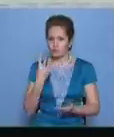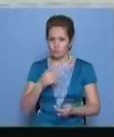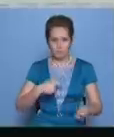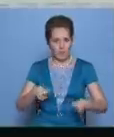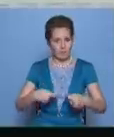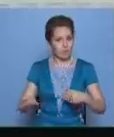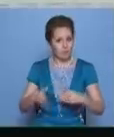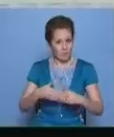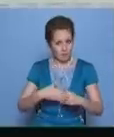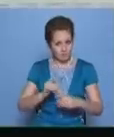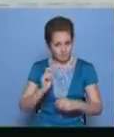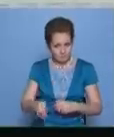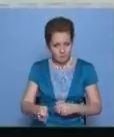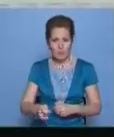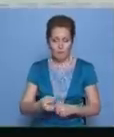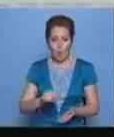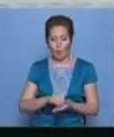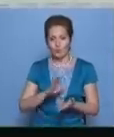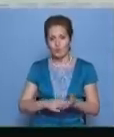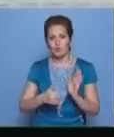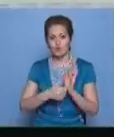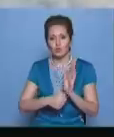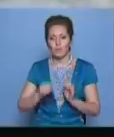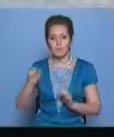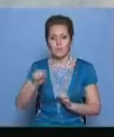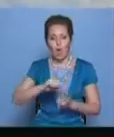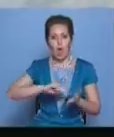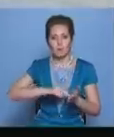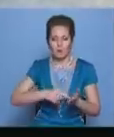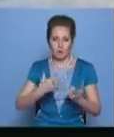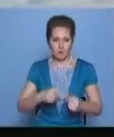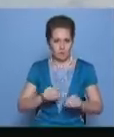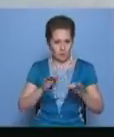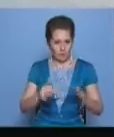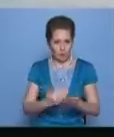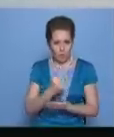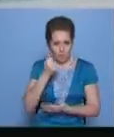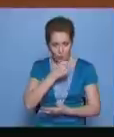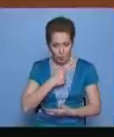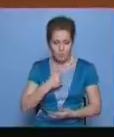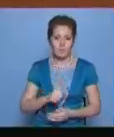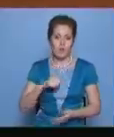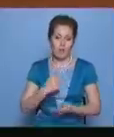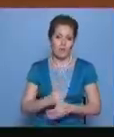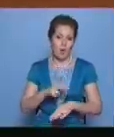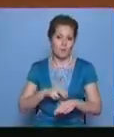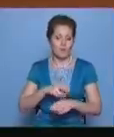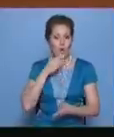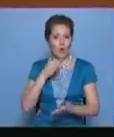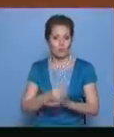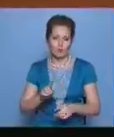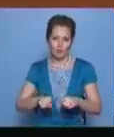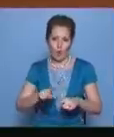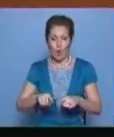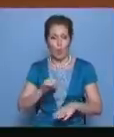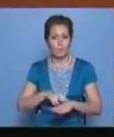учете 600 объектов, где отпразднуют Новый год, еще 90 проверят к Рождеству. Глава МВД тоже отчитался, скоро у полиции